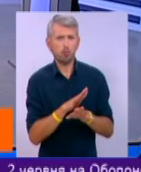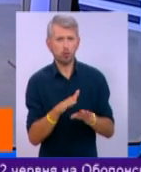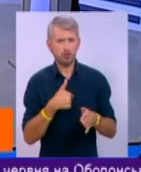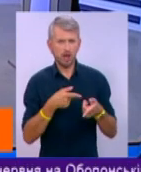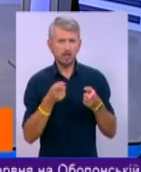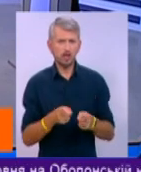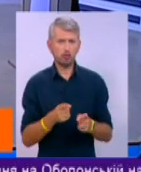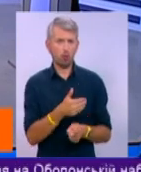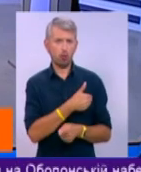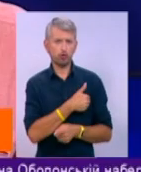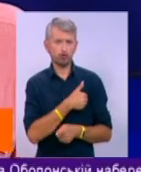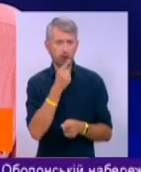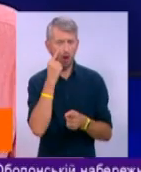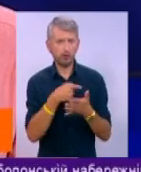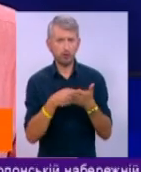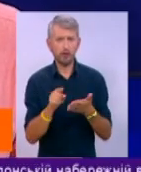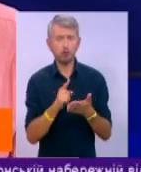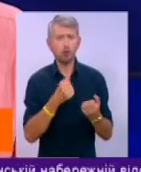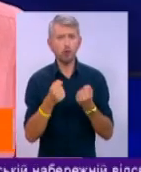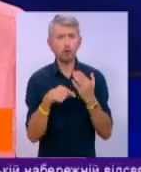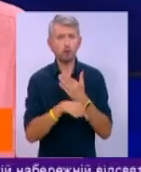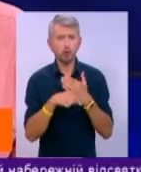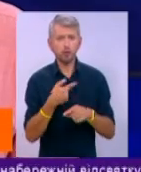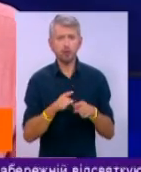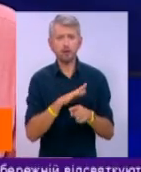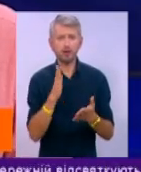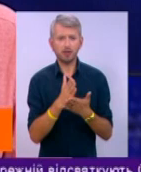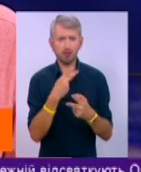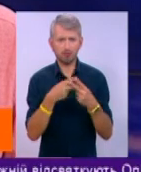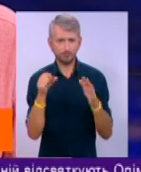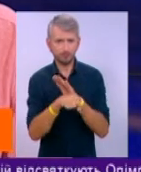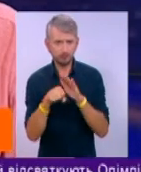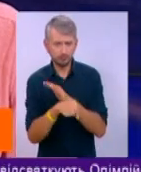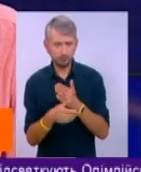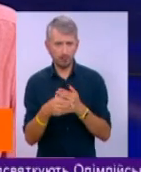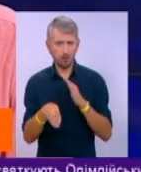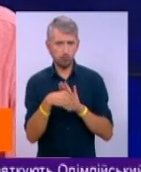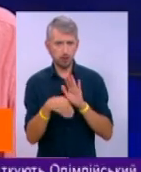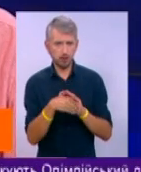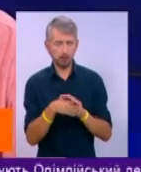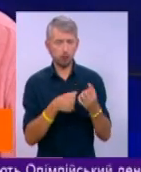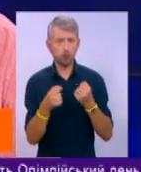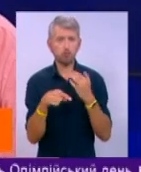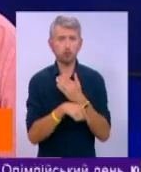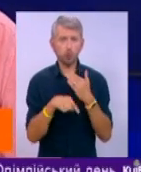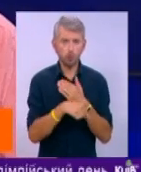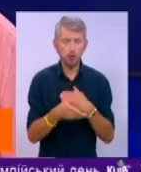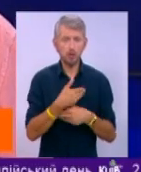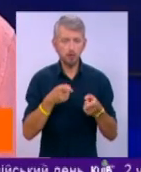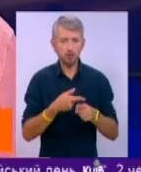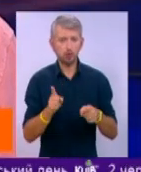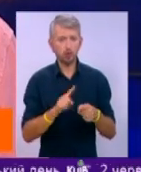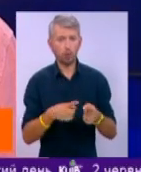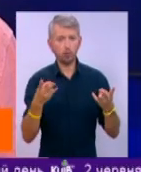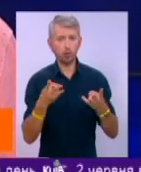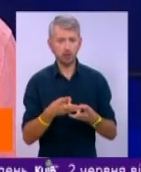дійсно хочу акцентувати, що боротьба з корупцією – це не є саджанням хабарників. Боротьба з корупцією, і нам дійсно для цього